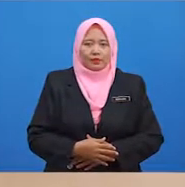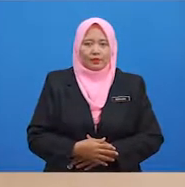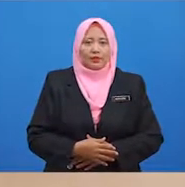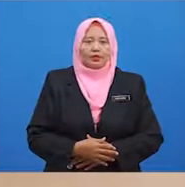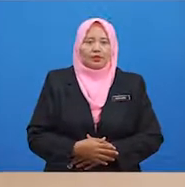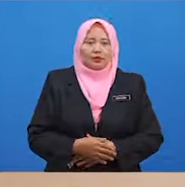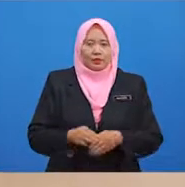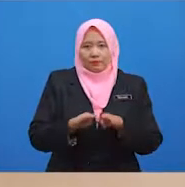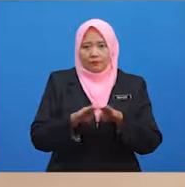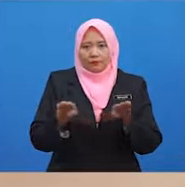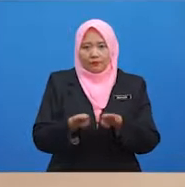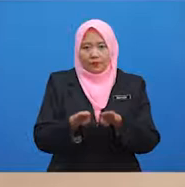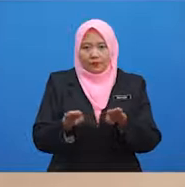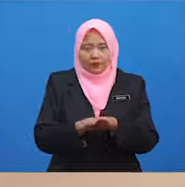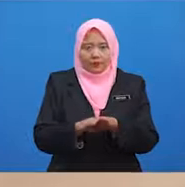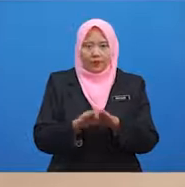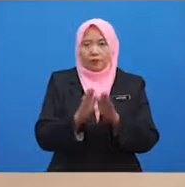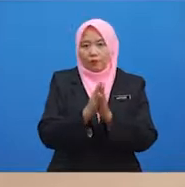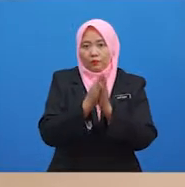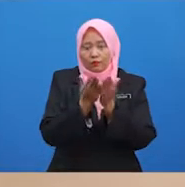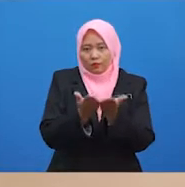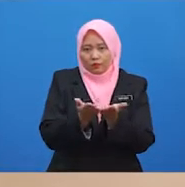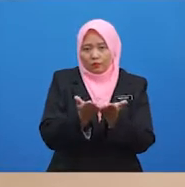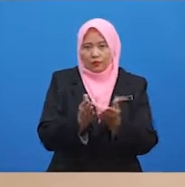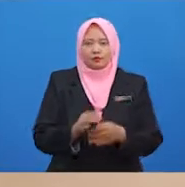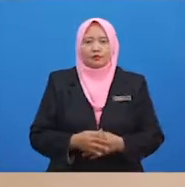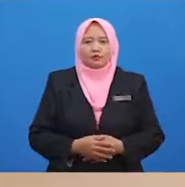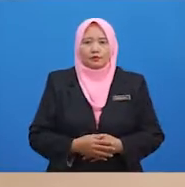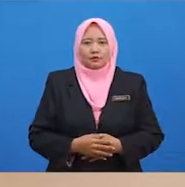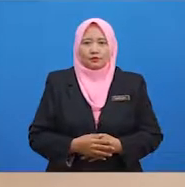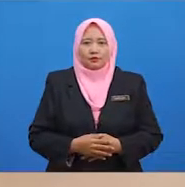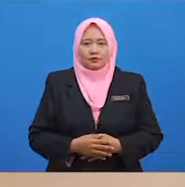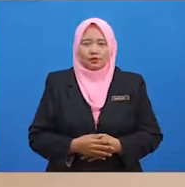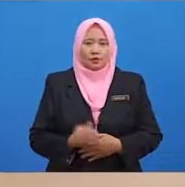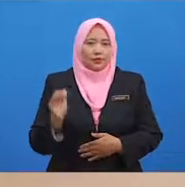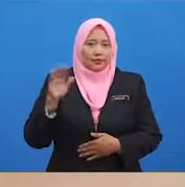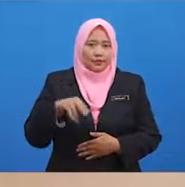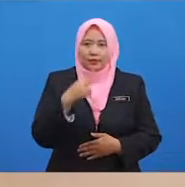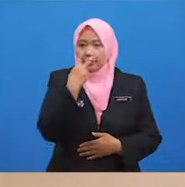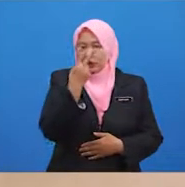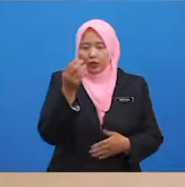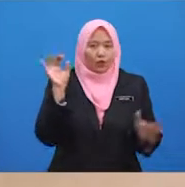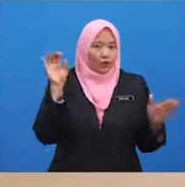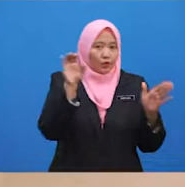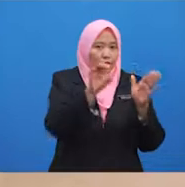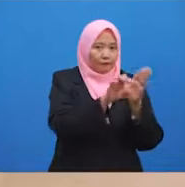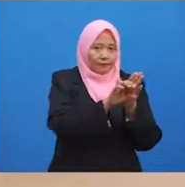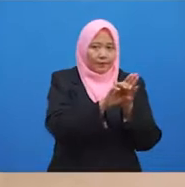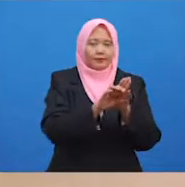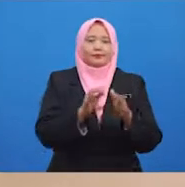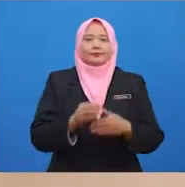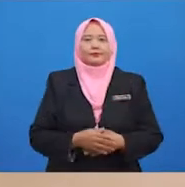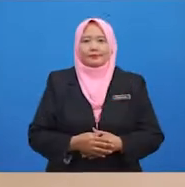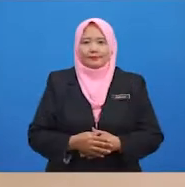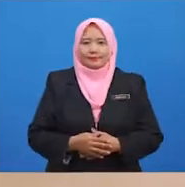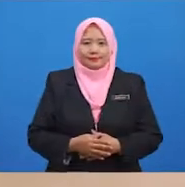Sebagai pembuka tirai sesi pembelajaran, cikgu ingin mengajak murid-murid untuk menyaksikan paparan ini.